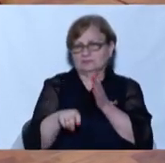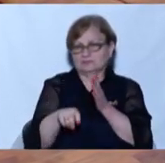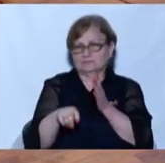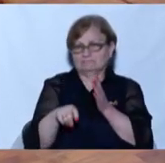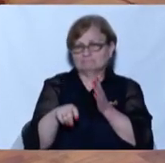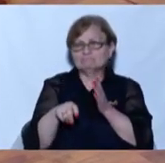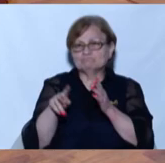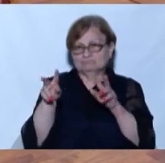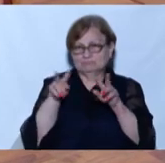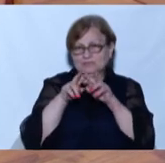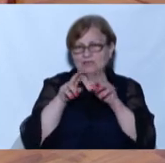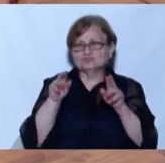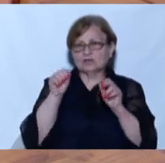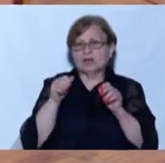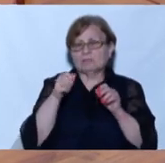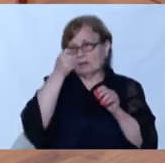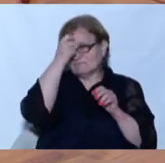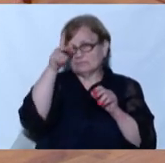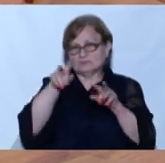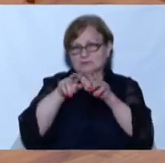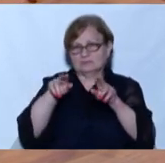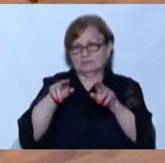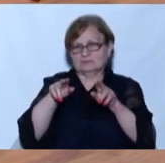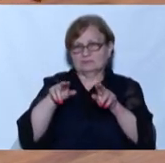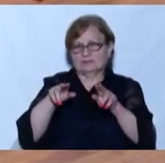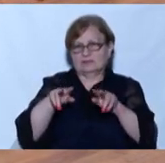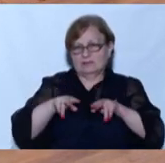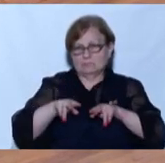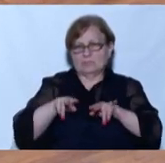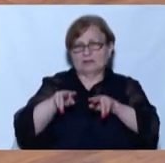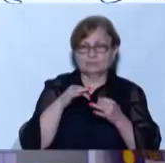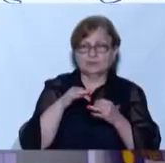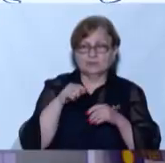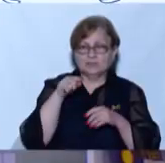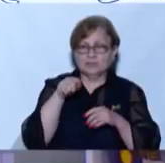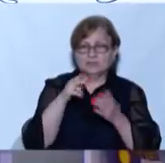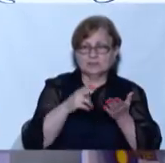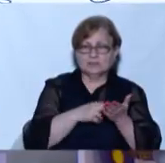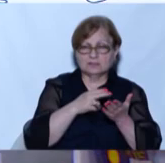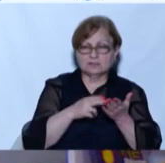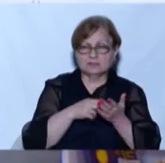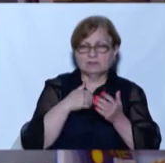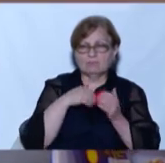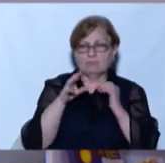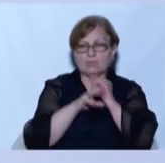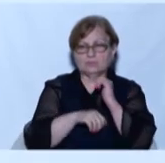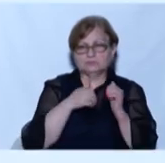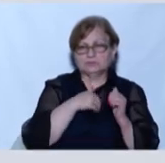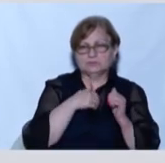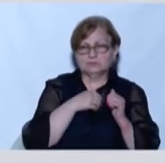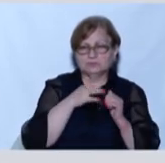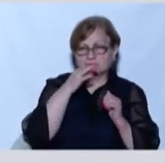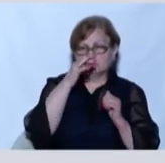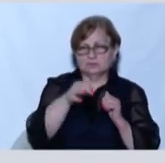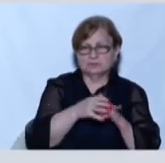პარალელური დინება, თუ შეიძლება ესე ითქვას, შექმნა რუსთაველის პარალელური დინებისა პოეზიისა. Და ბოლოს მე მინდა გითხრათ, აი